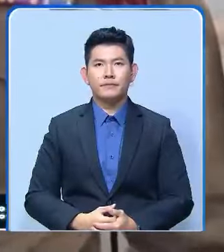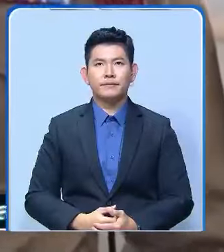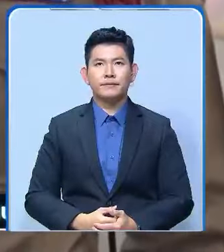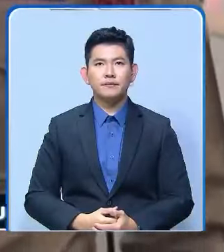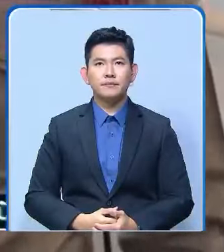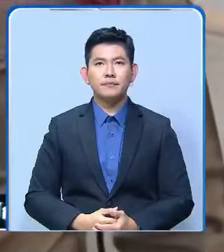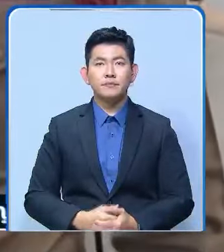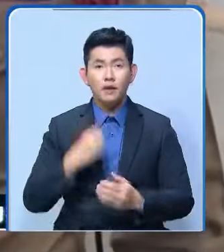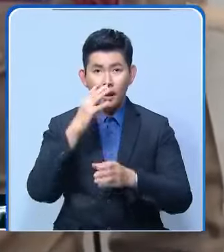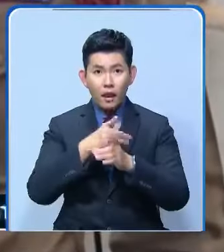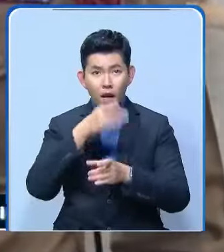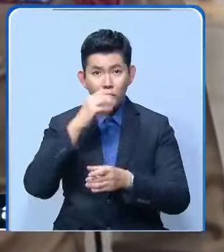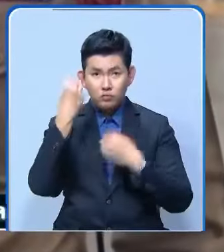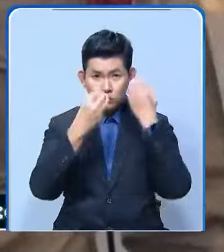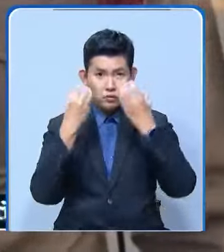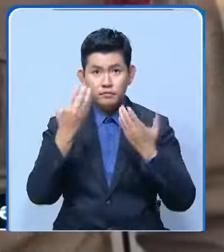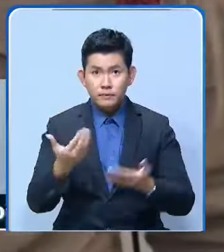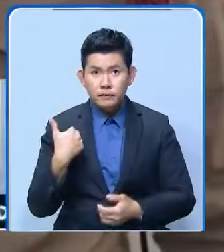กินเหล้ากินอะไรมาบ้าง ไม่ได้กิน